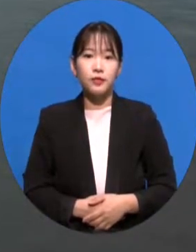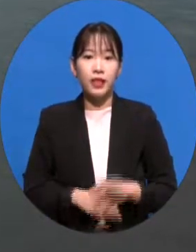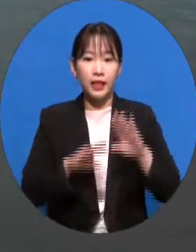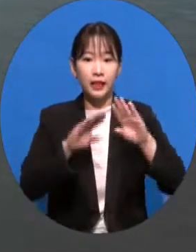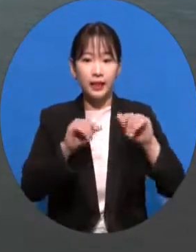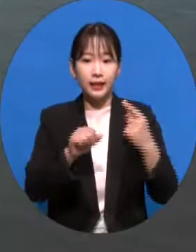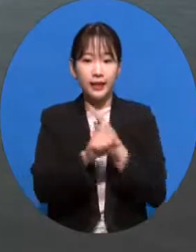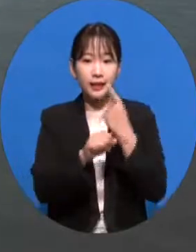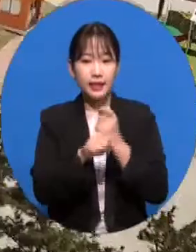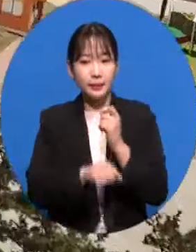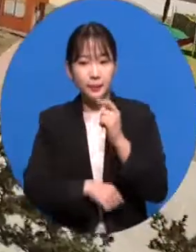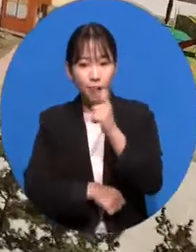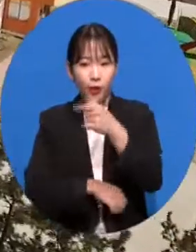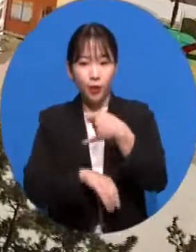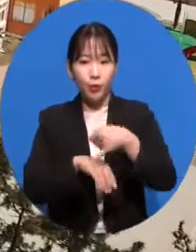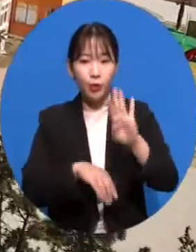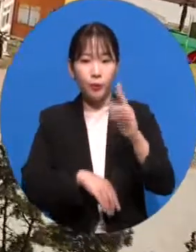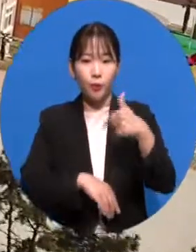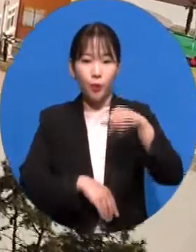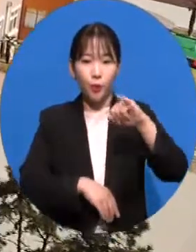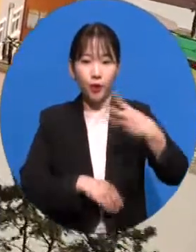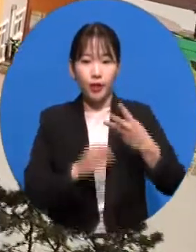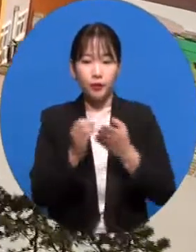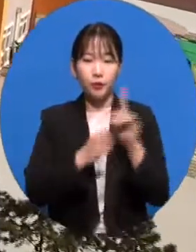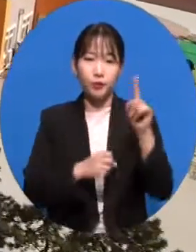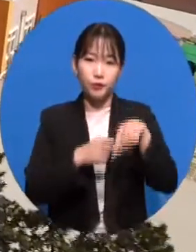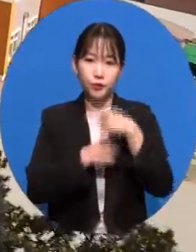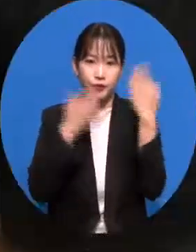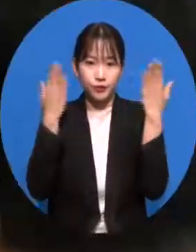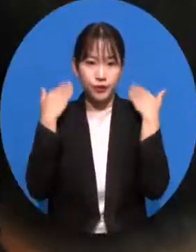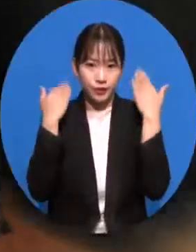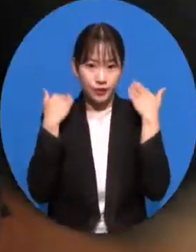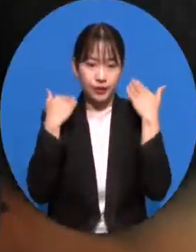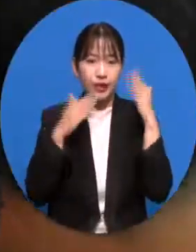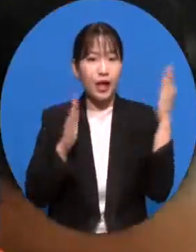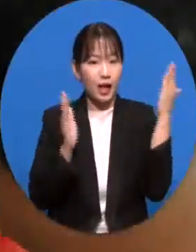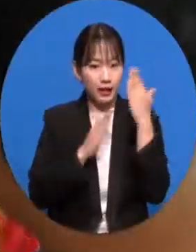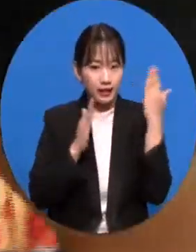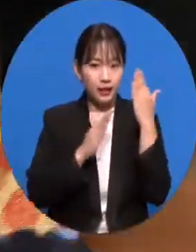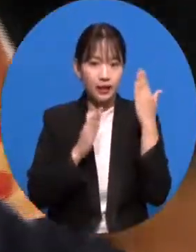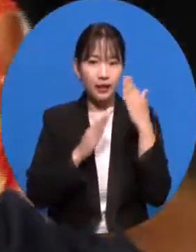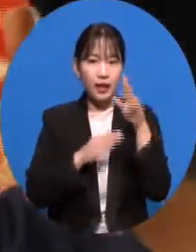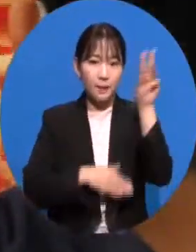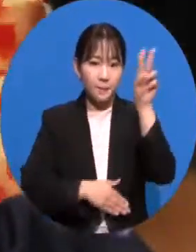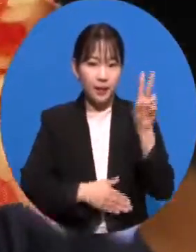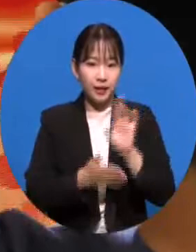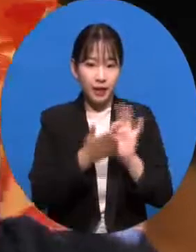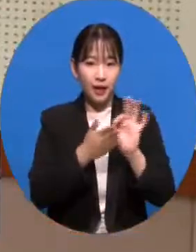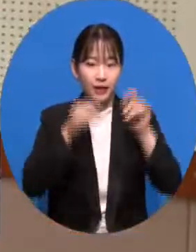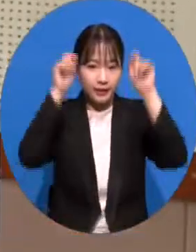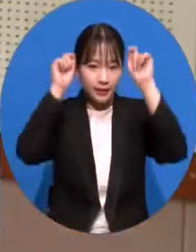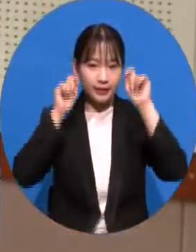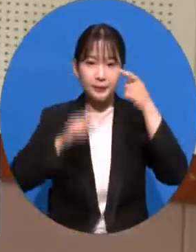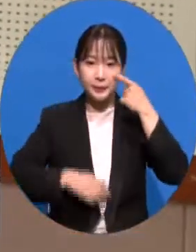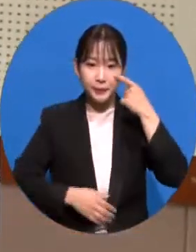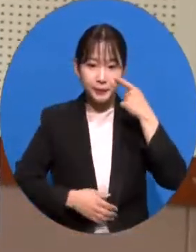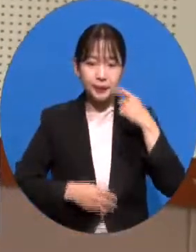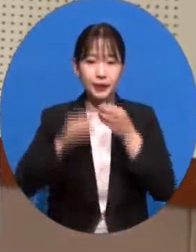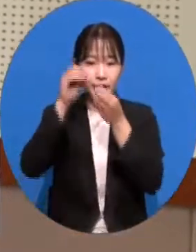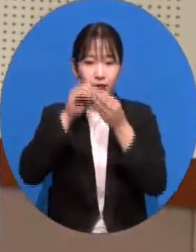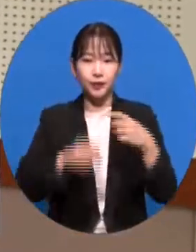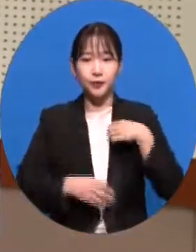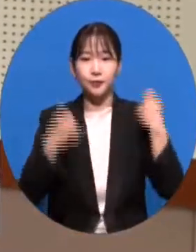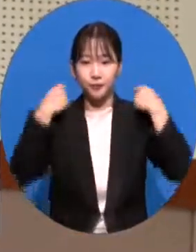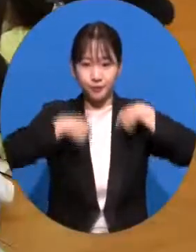육지에서 1시간가량 떨어진 완도 보길도의 한 초등학교. 학생들이 베트남에서 사용하는 사카즈 쓰고 전통